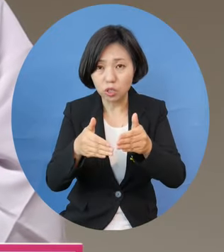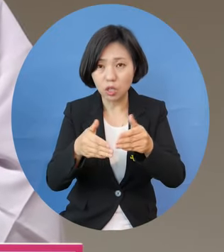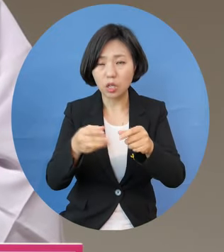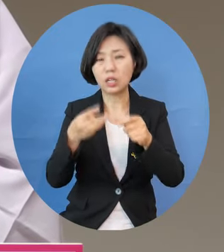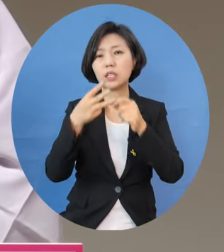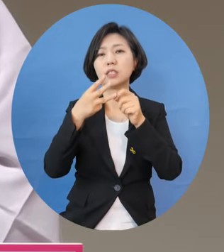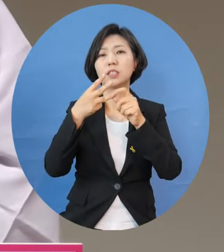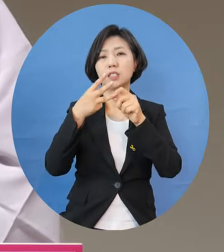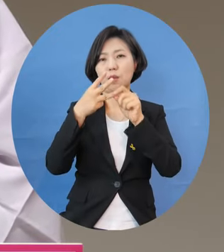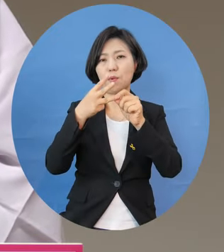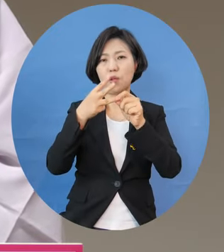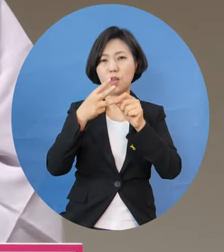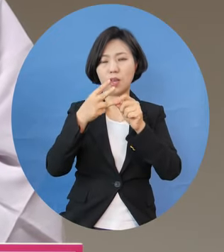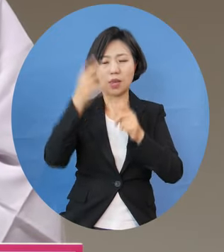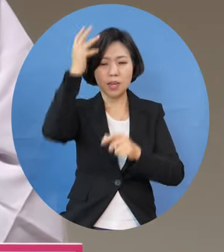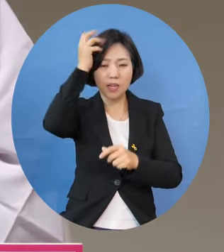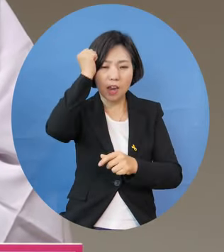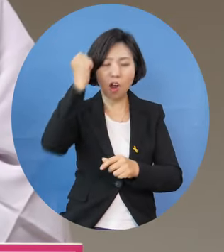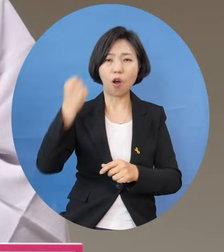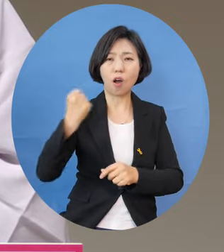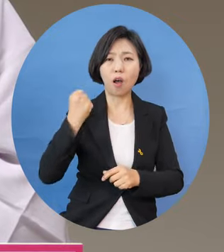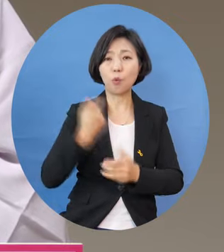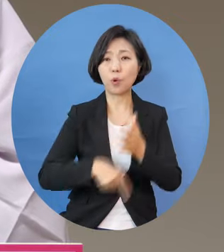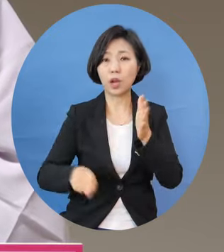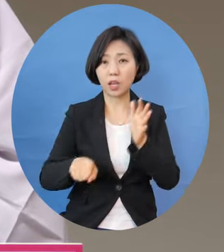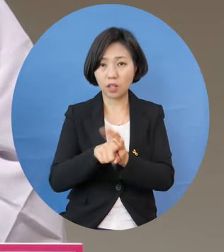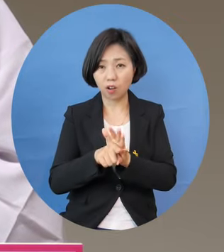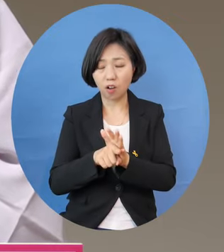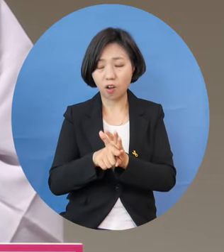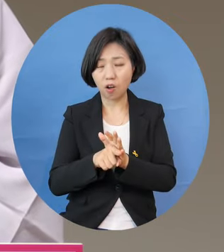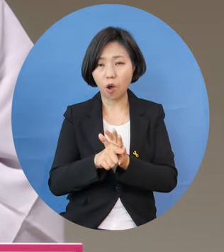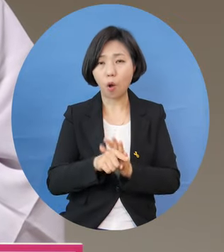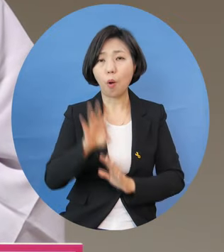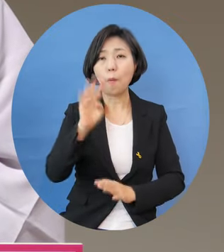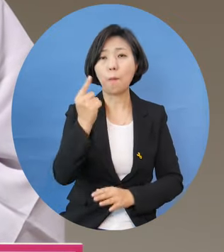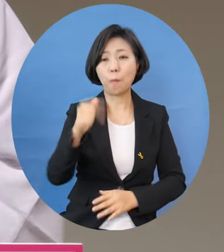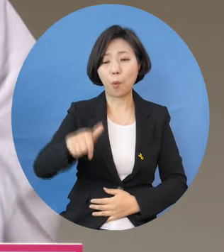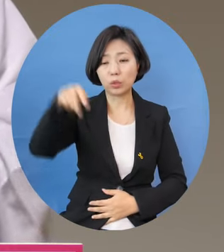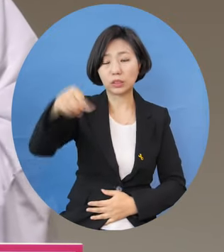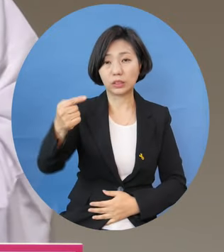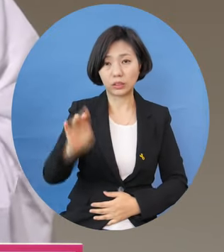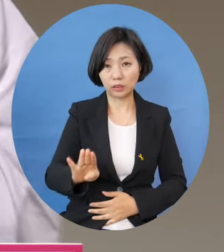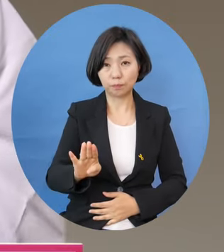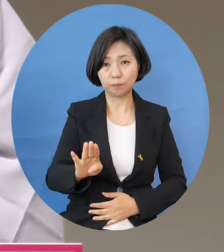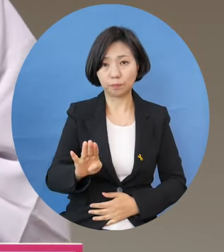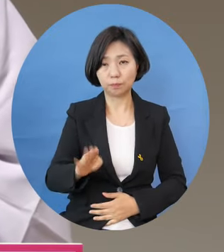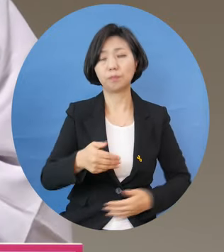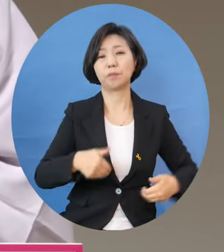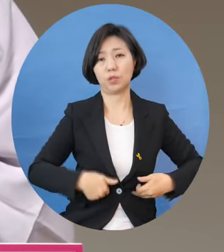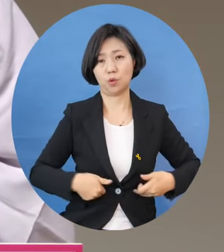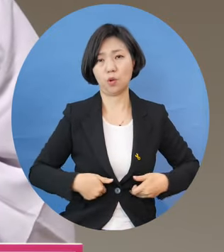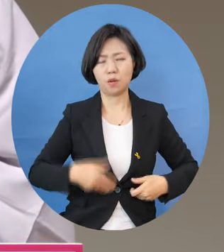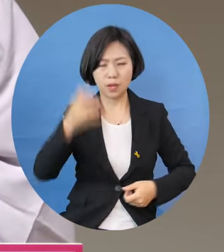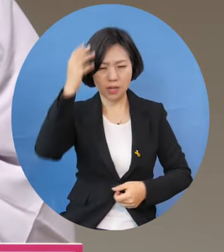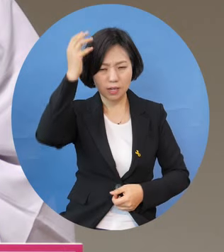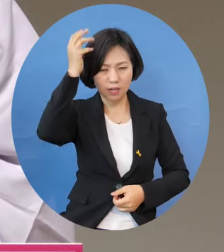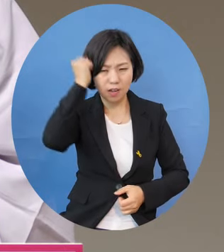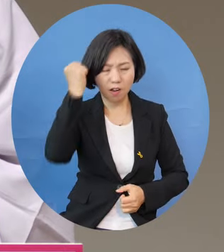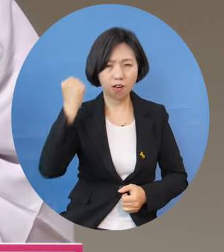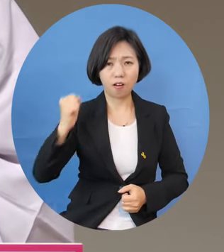높이기 위해서는 한번 복습해 주는 거. 수업 딱 끝나면 바로 한 번 더 확인해 주는 거. 그러면 기억력이 한 세 배, 네 배